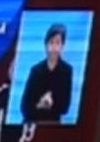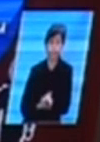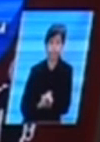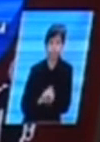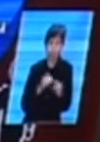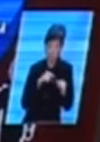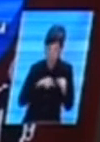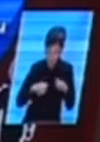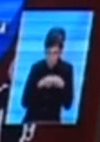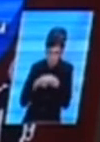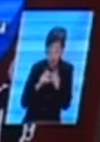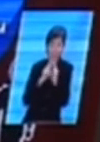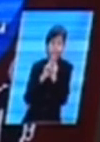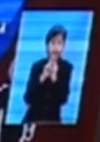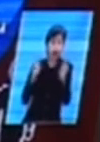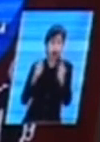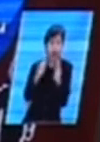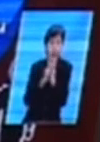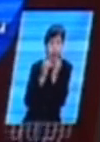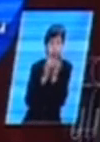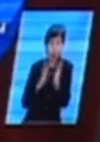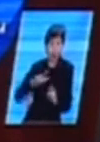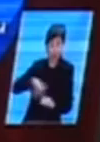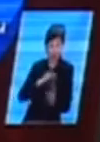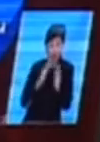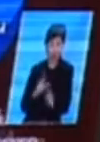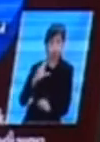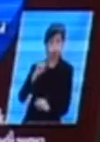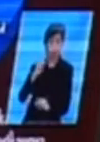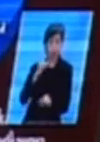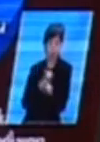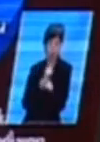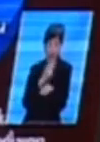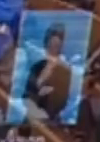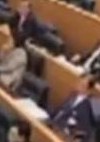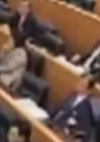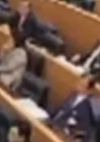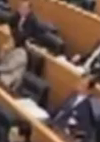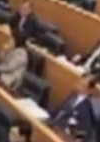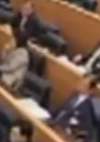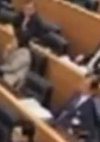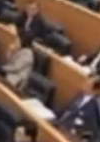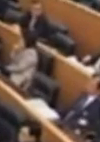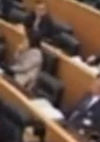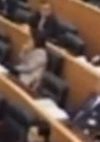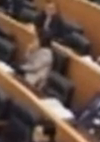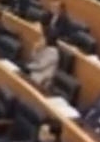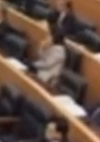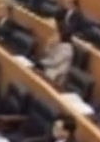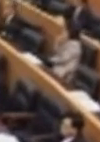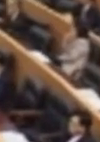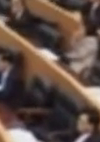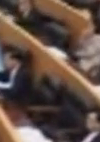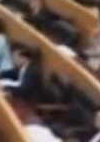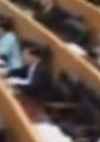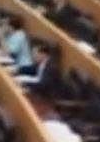การยกร่างโดยทางกปปส.ไม่ติดใจว่ากรรมาธิการยกร่างจะเป็นใครแต่จะจับตามองการยกร่างรัฐธรรมนูญว่